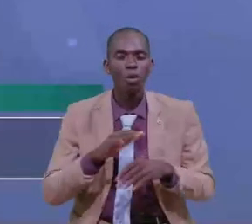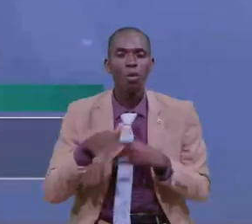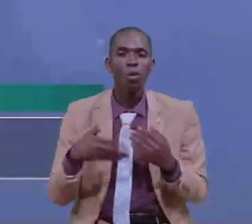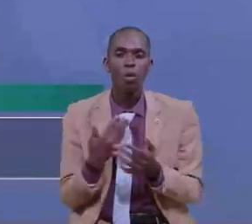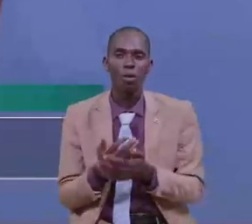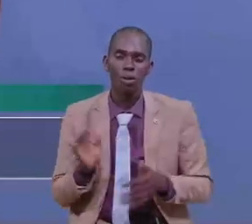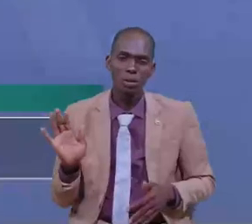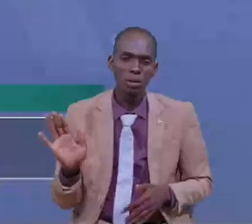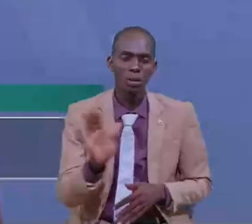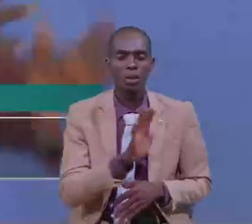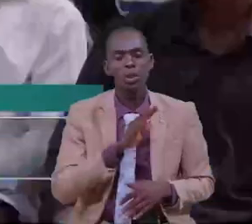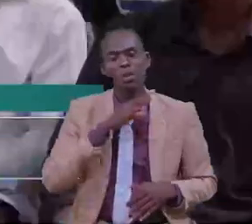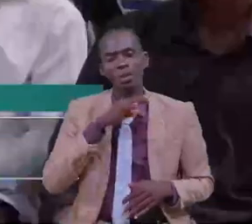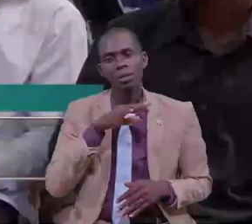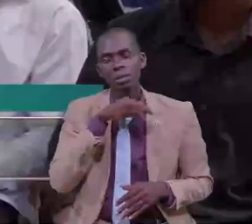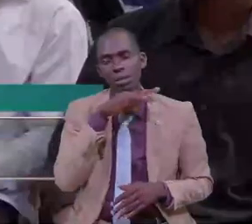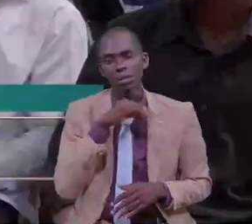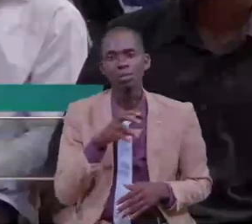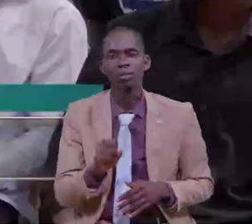tes maladies.